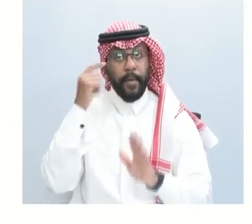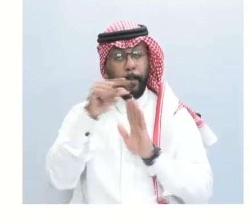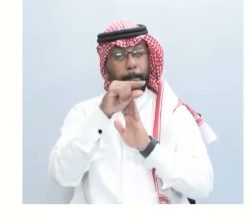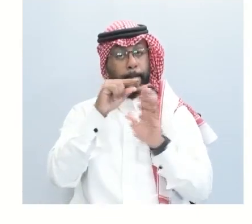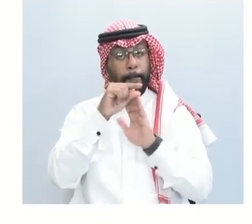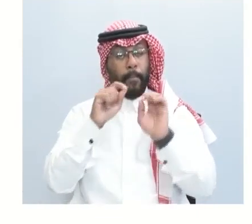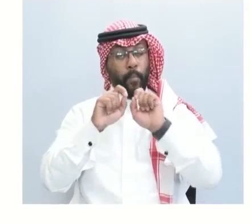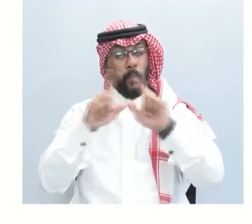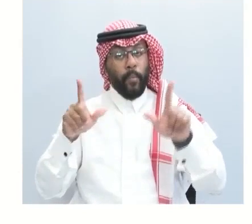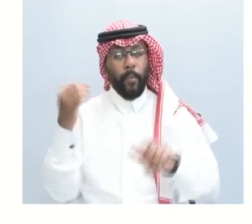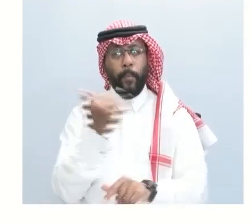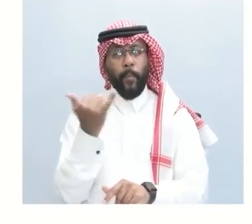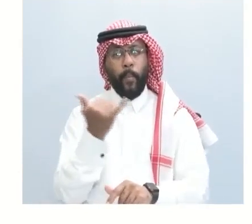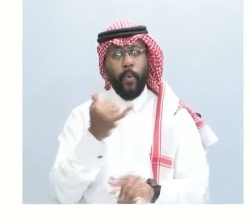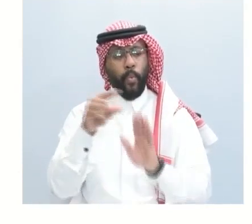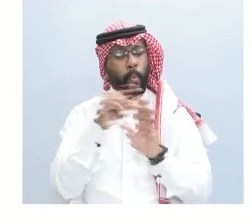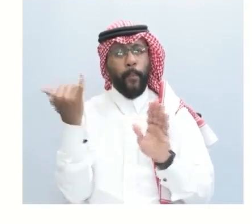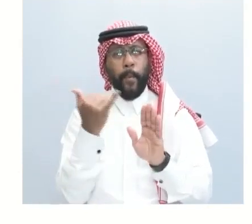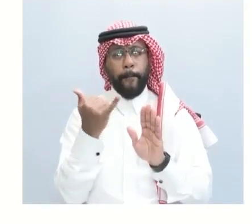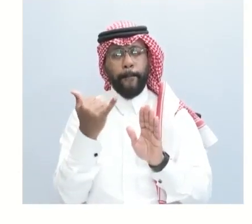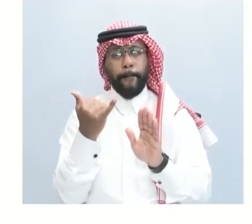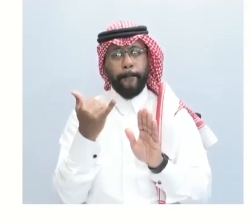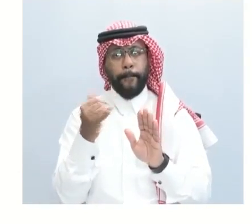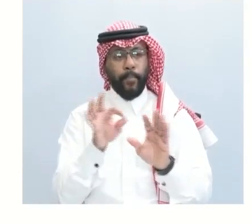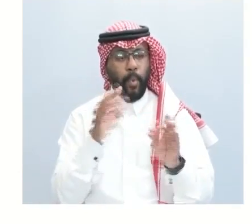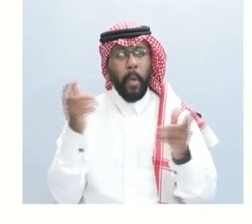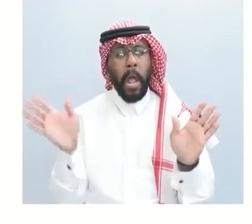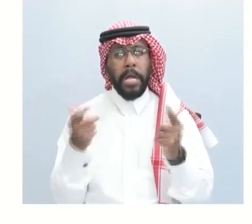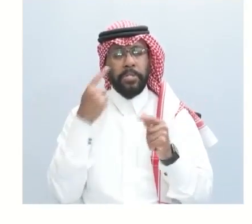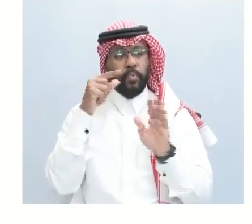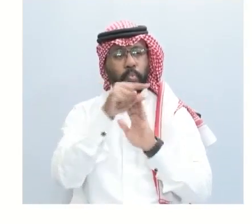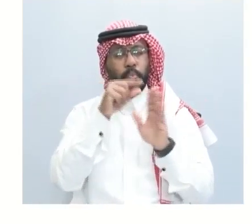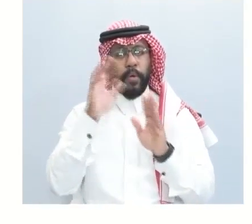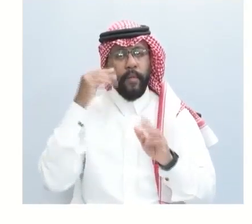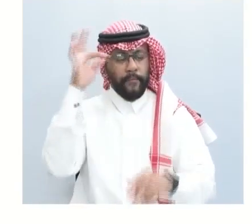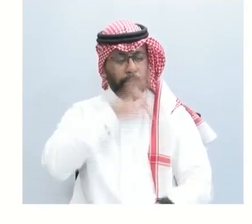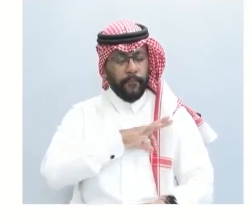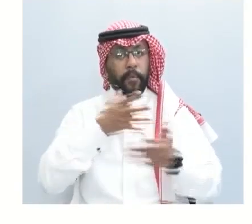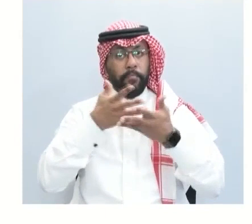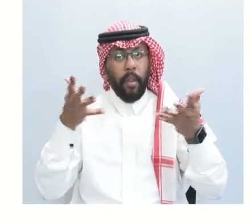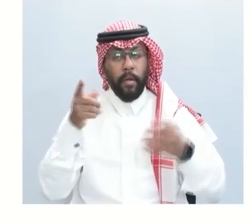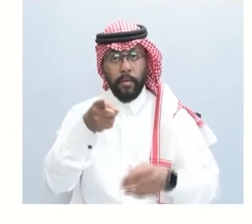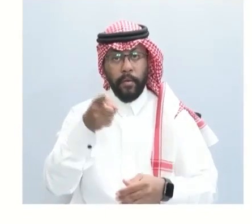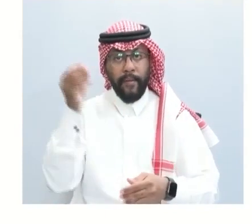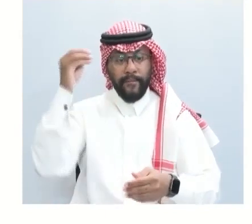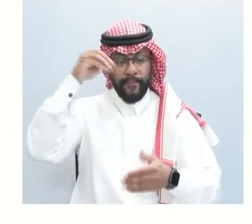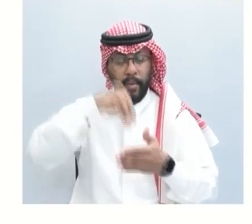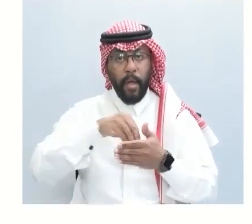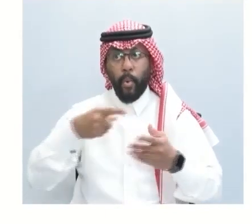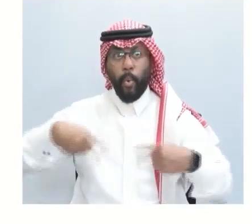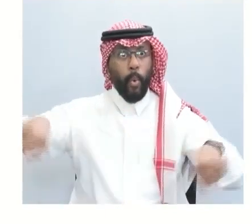مهاره بيان اهميه الموضوع وكذلك تحديد المناسبه وتعدد الفوائد وبناء المصداقيه واثاره